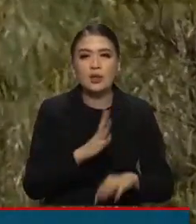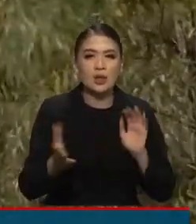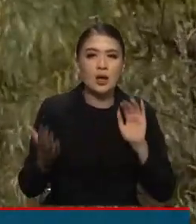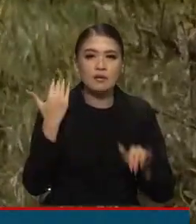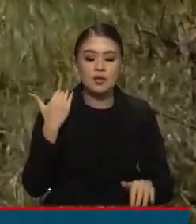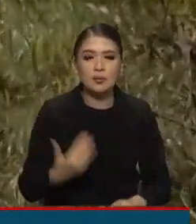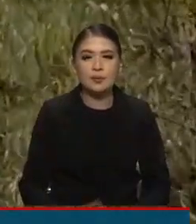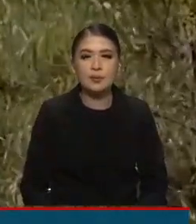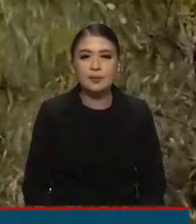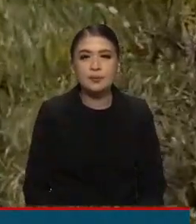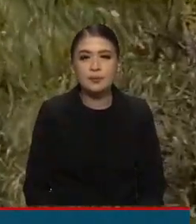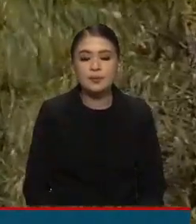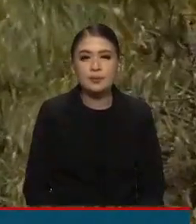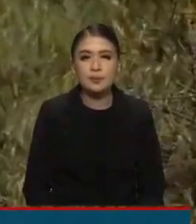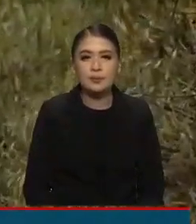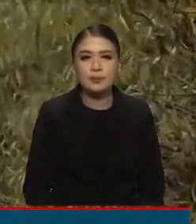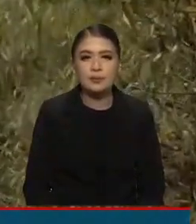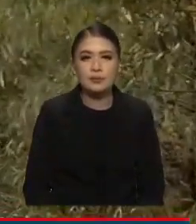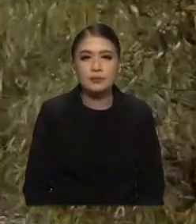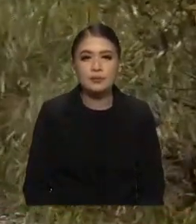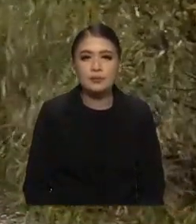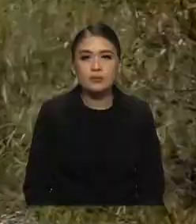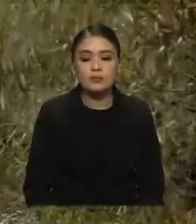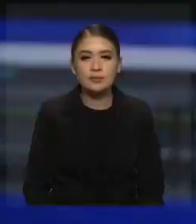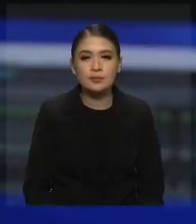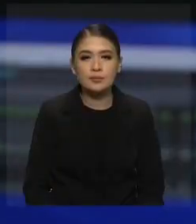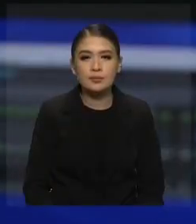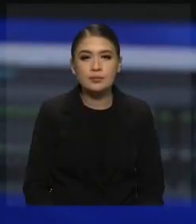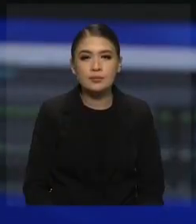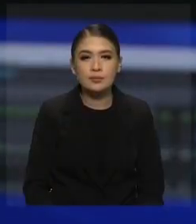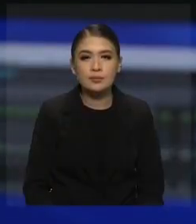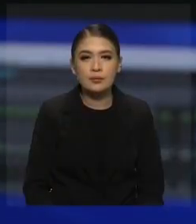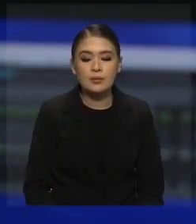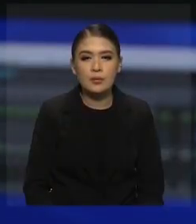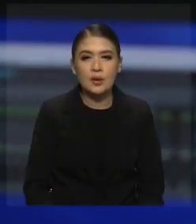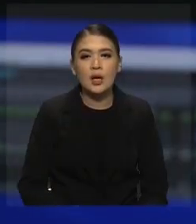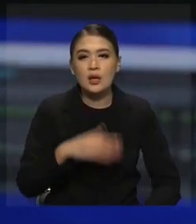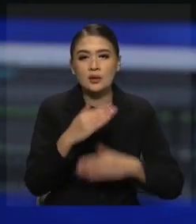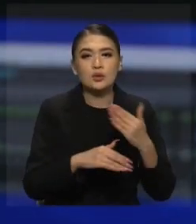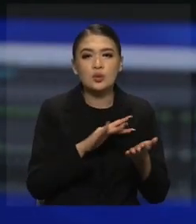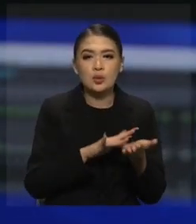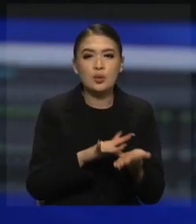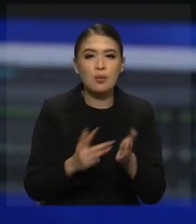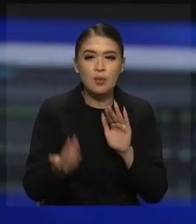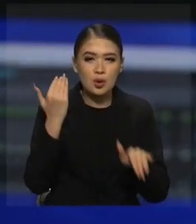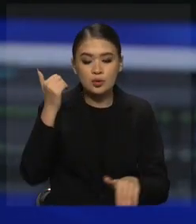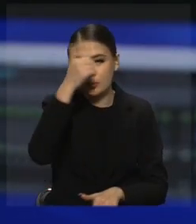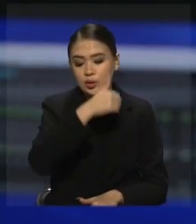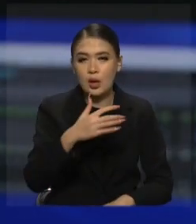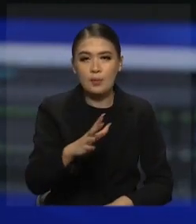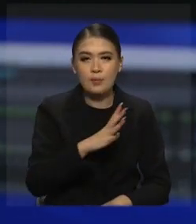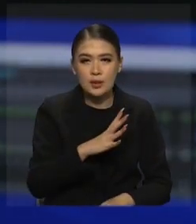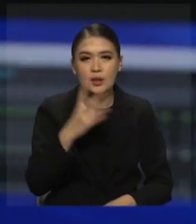Жанна Расылханова, Жибек Жолы, Восточно-Казахстанская область. Итак, на развитие туризма только в прошлом году было